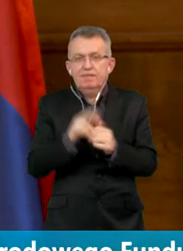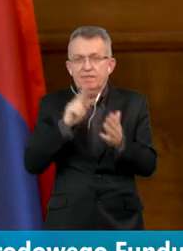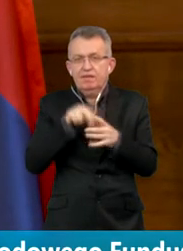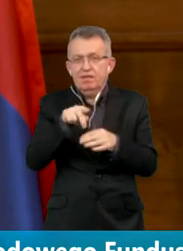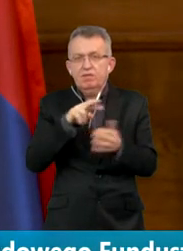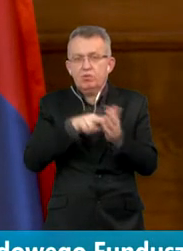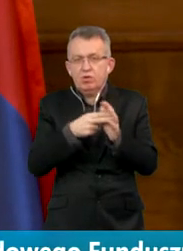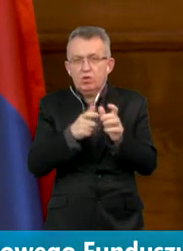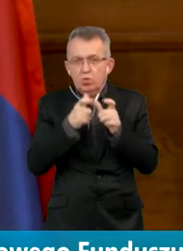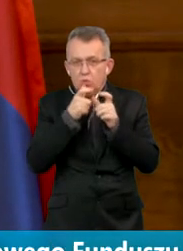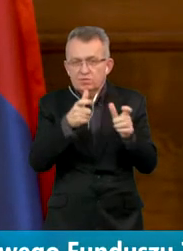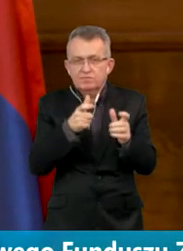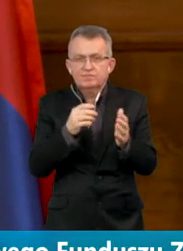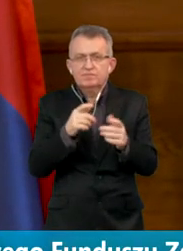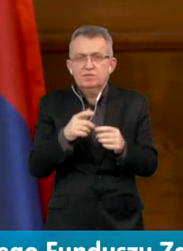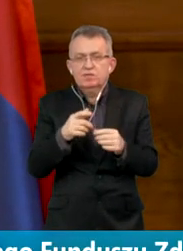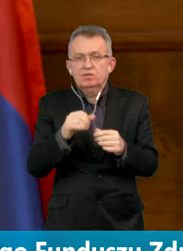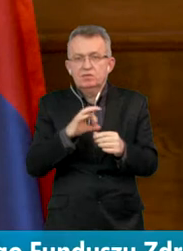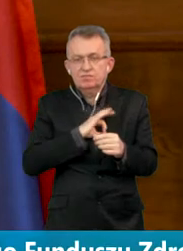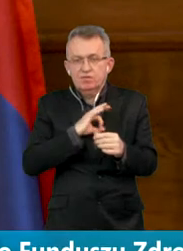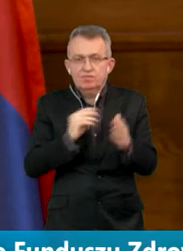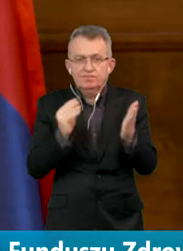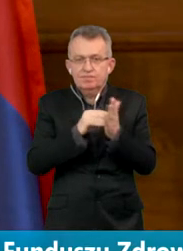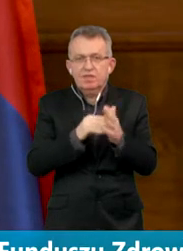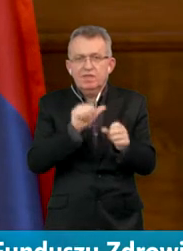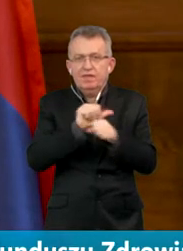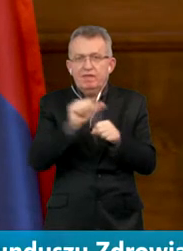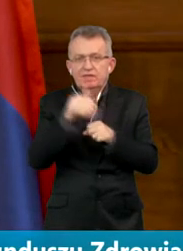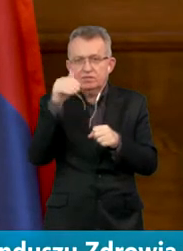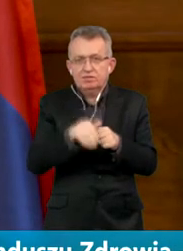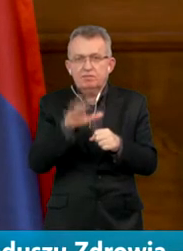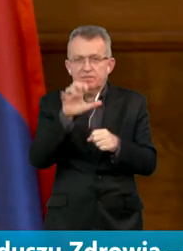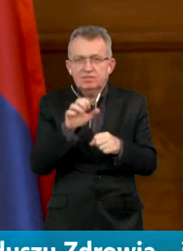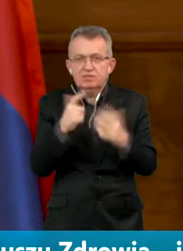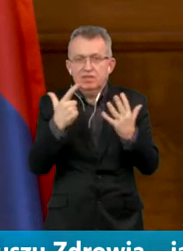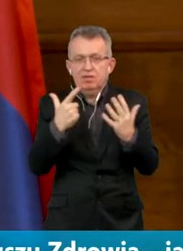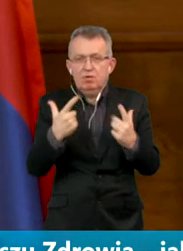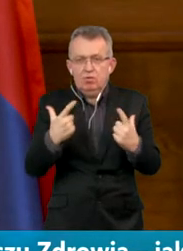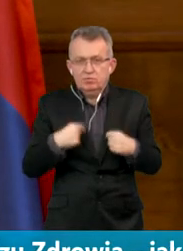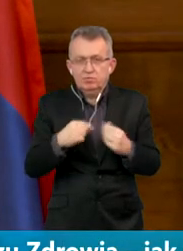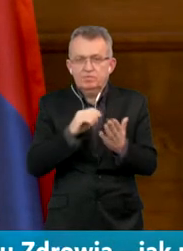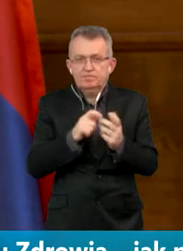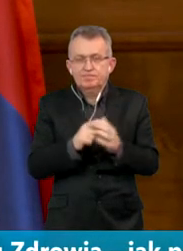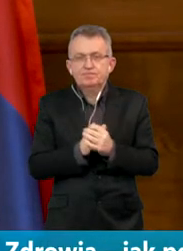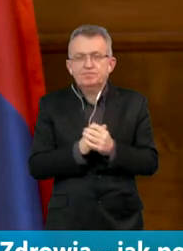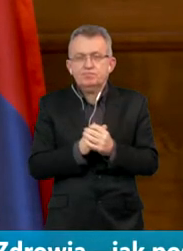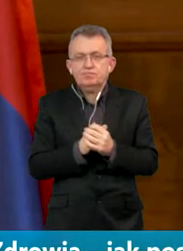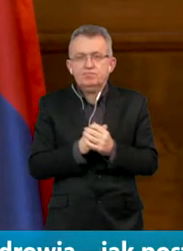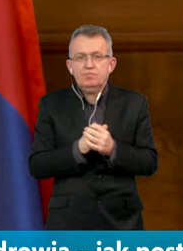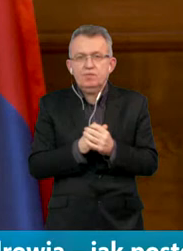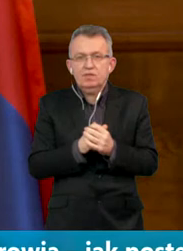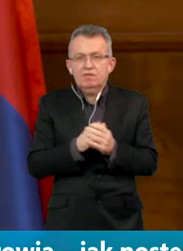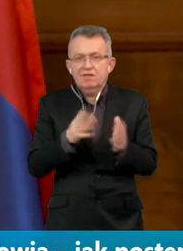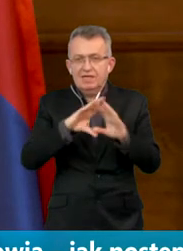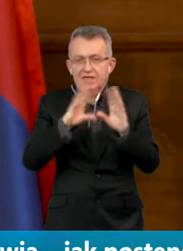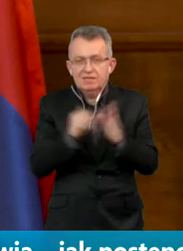projekt oddało swoje głosy 11 507 mieszkańców naszego miasta. W